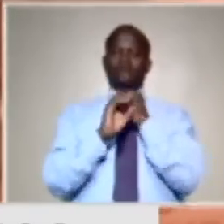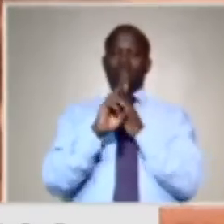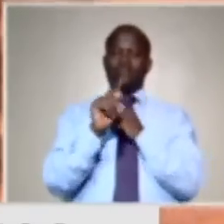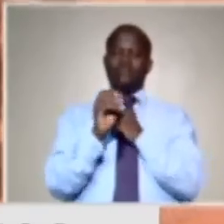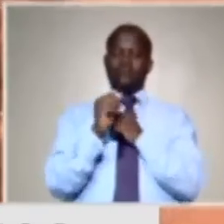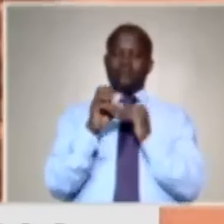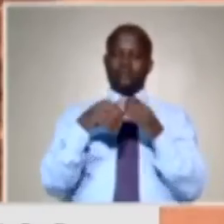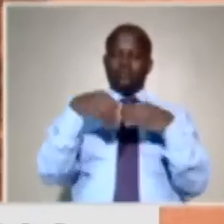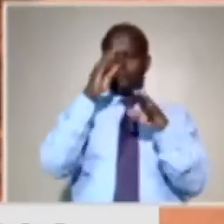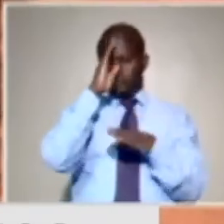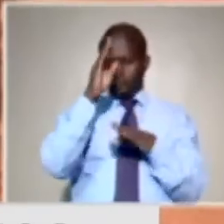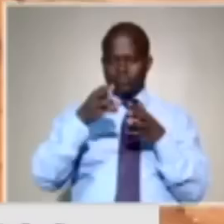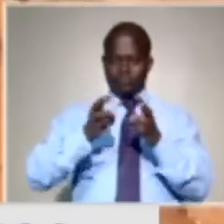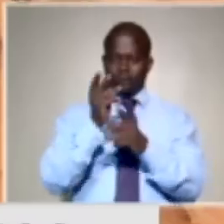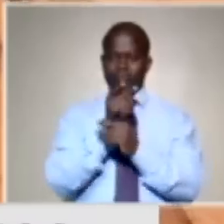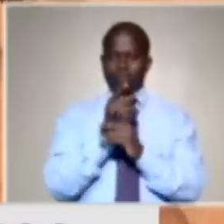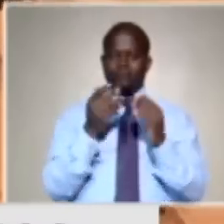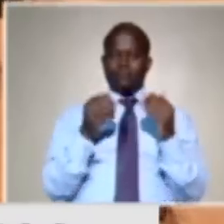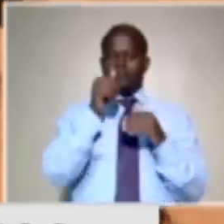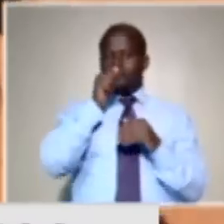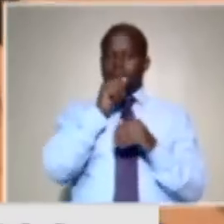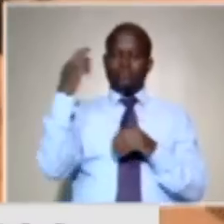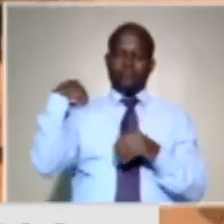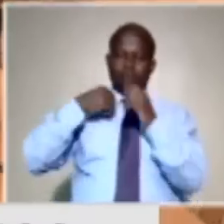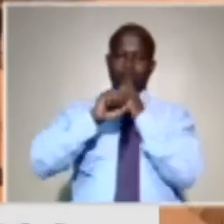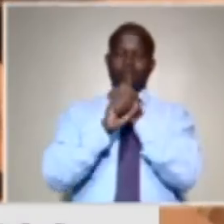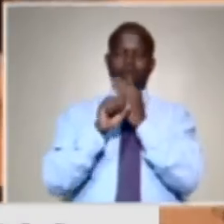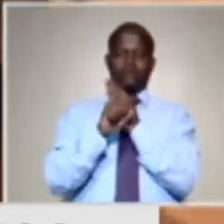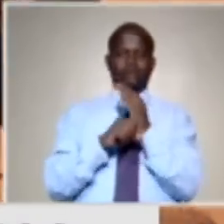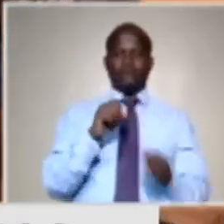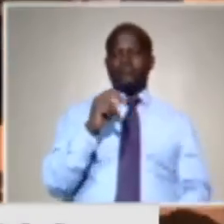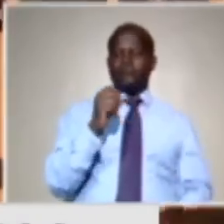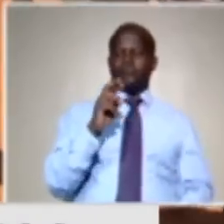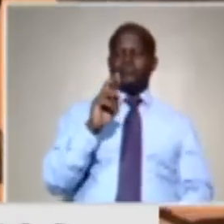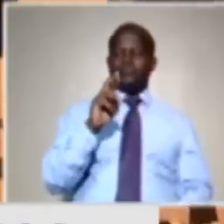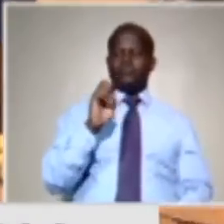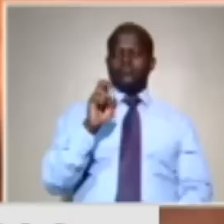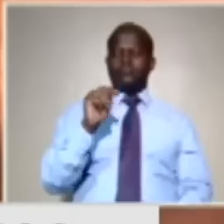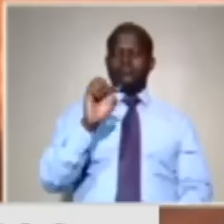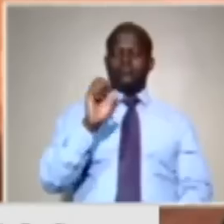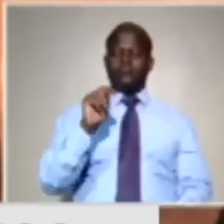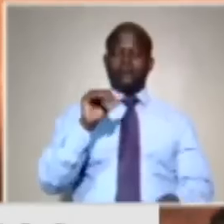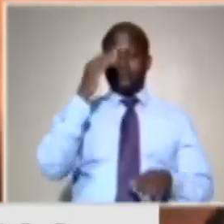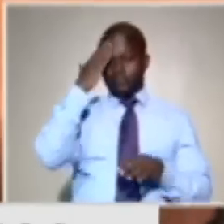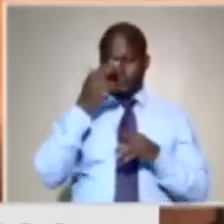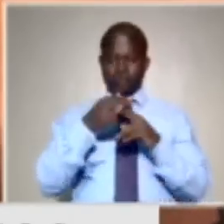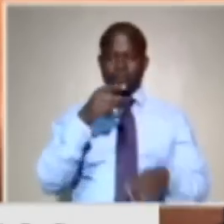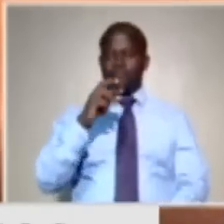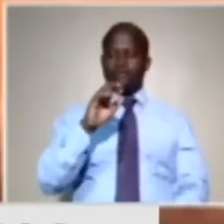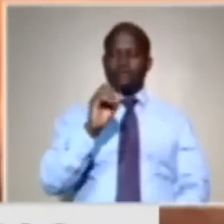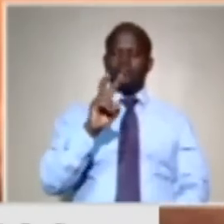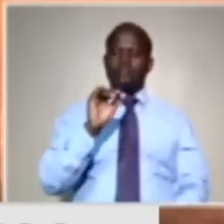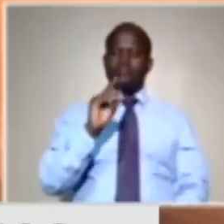bwo bwatanze umurongo wo kw'abana bazitabwaho umunyamabanga nshingwakorwa w'uyu murenge Ntirenganya Pole avuga ko umubyeyi wataye abana uzwi ku izina rya